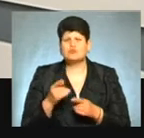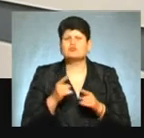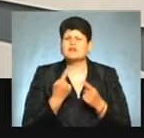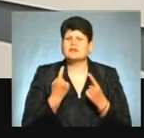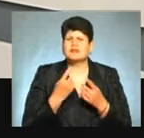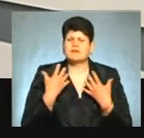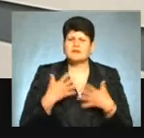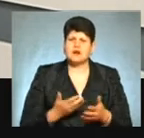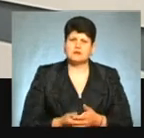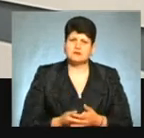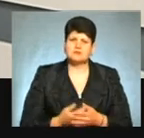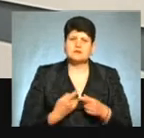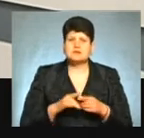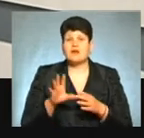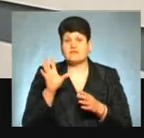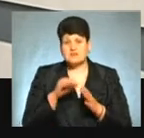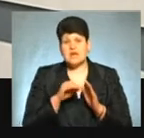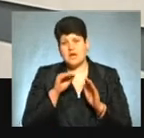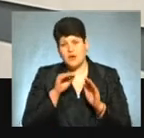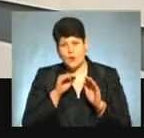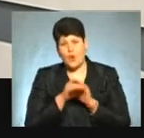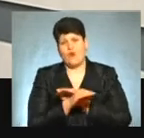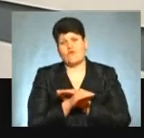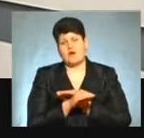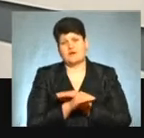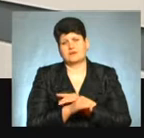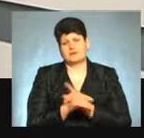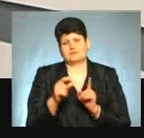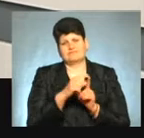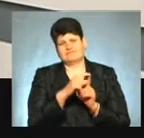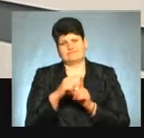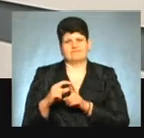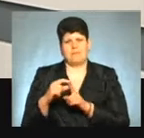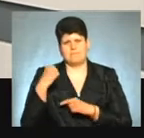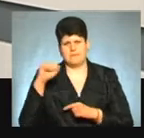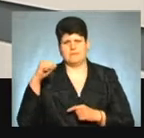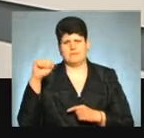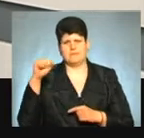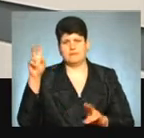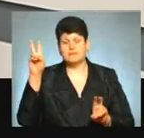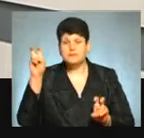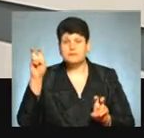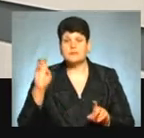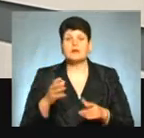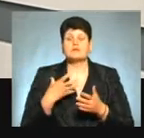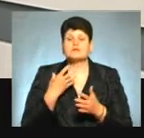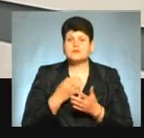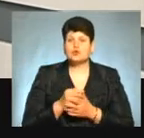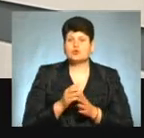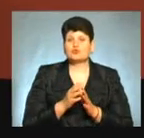втрати? Ось. Це все ховається за, власне, голосними розмовами про перемогу. В свою чергу,